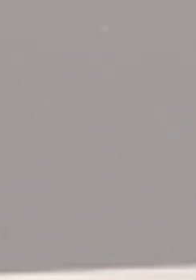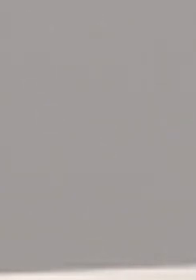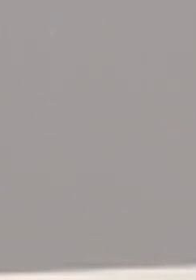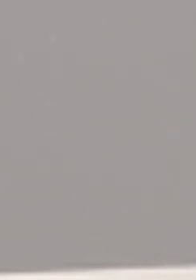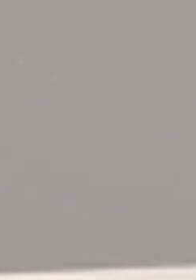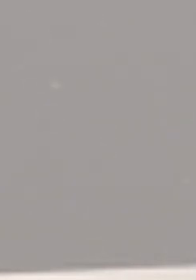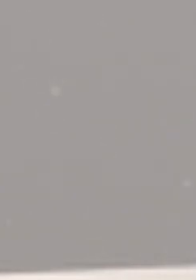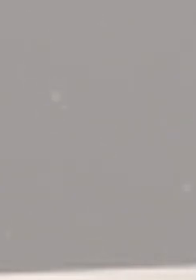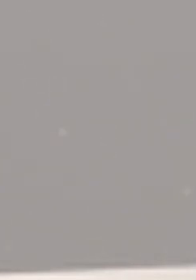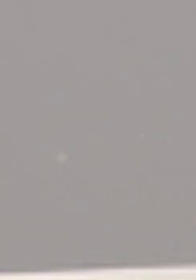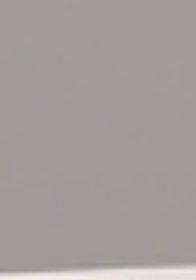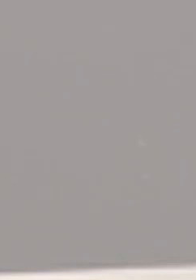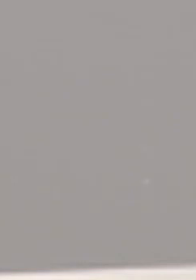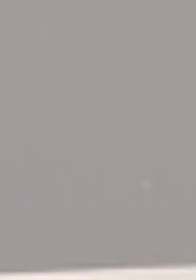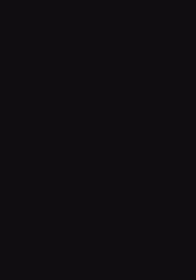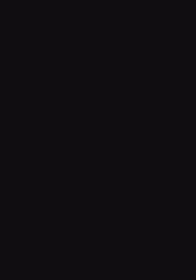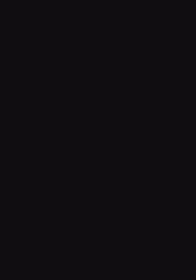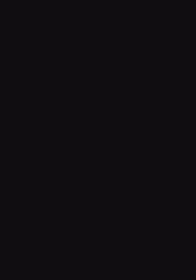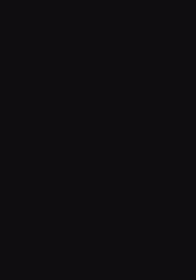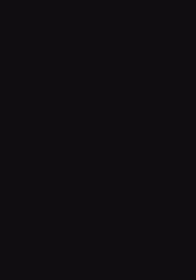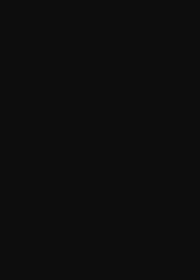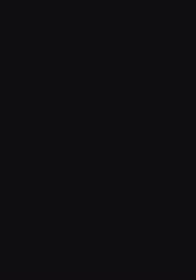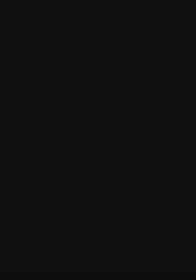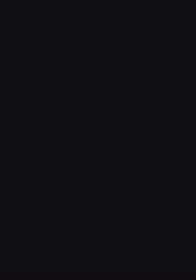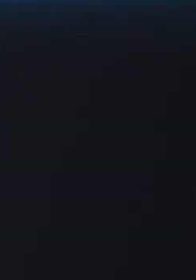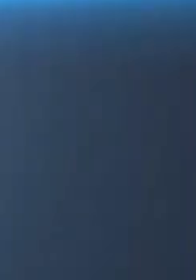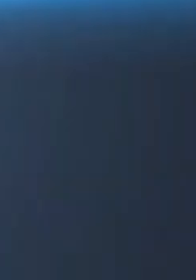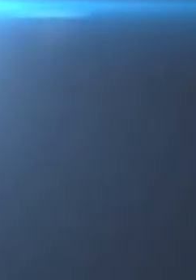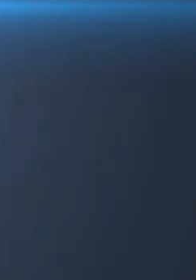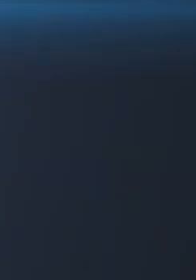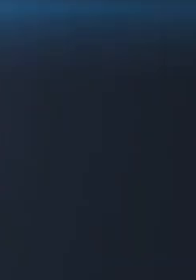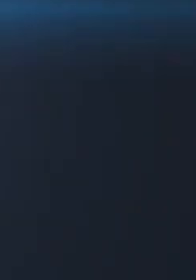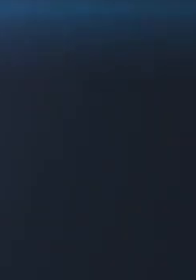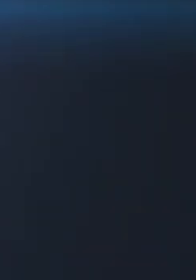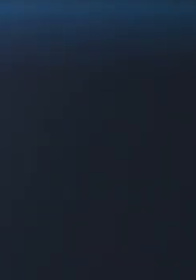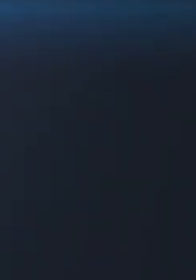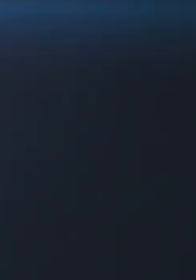فلا أدري أي سياسة ينطلقون منها.